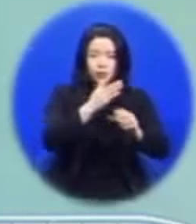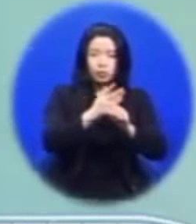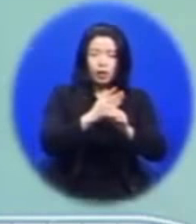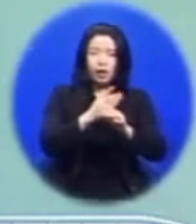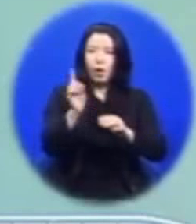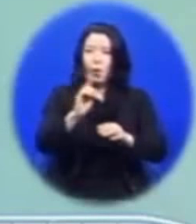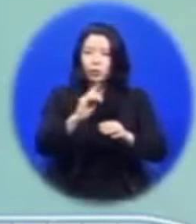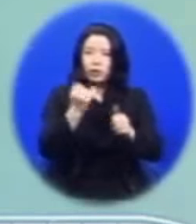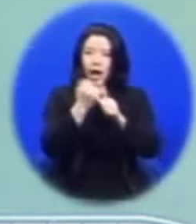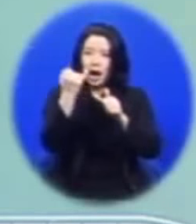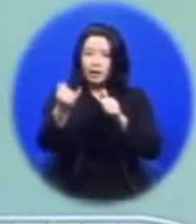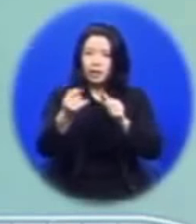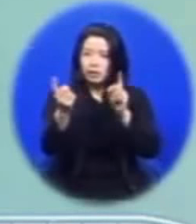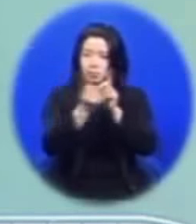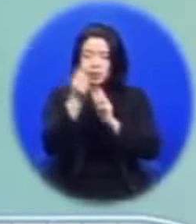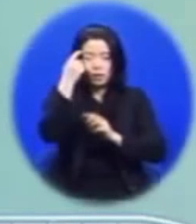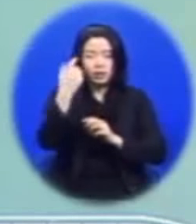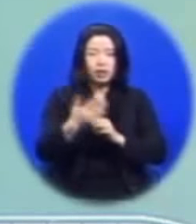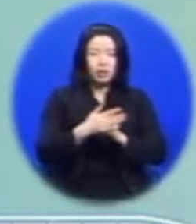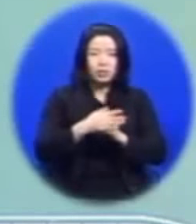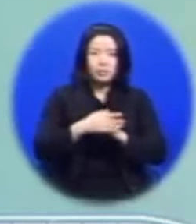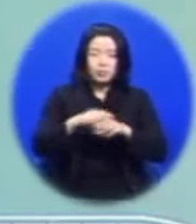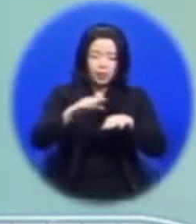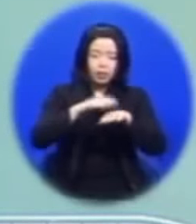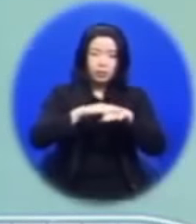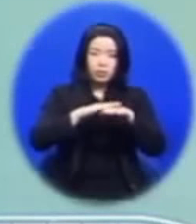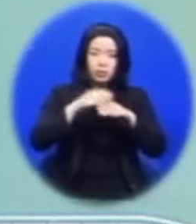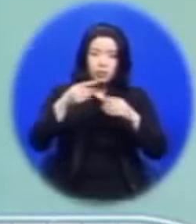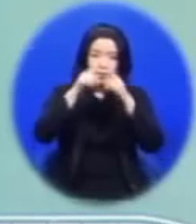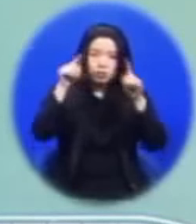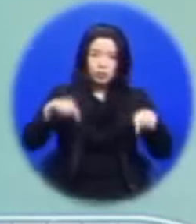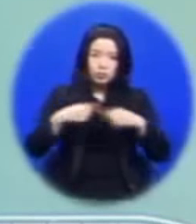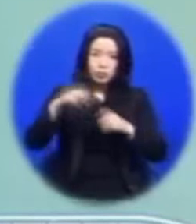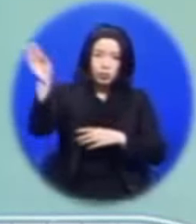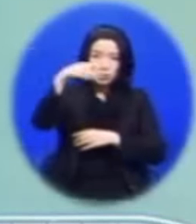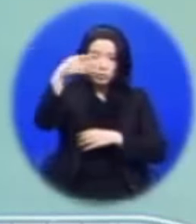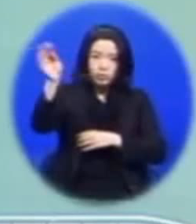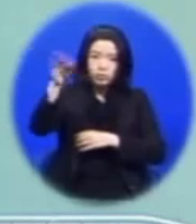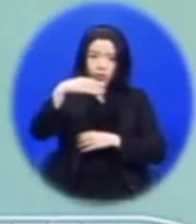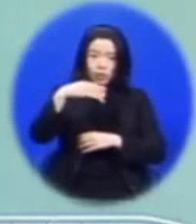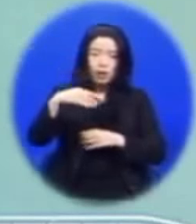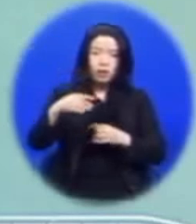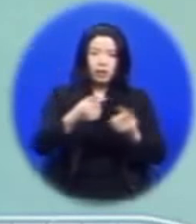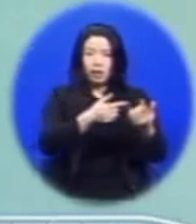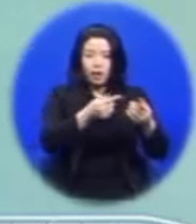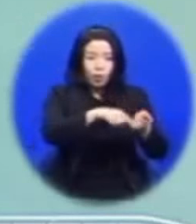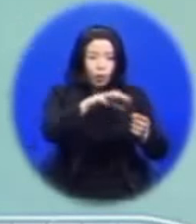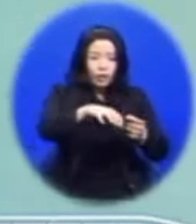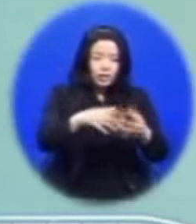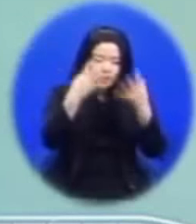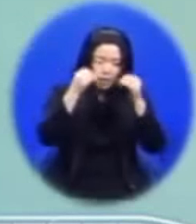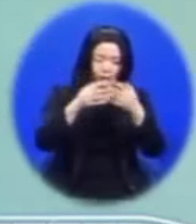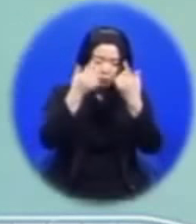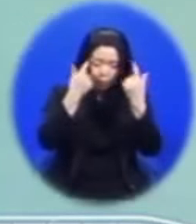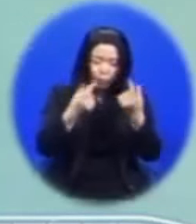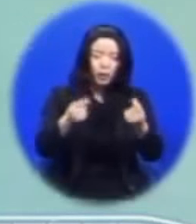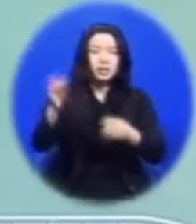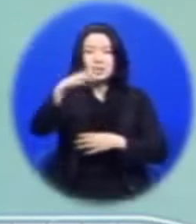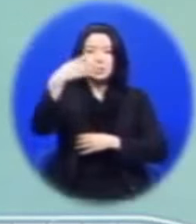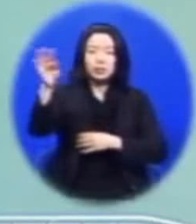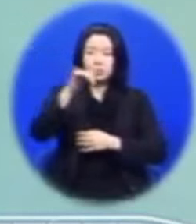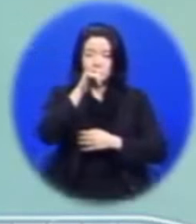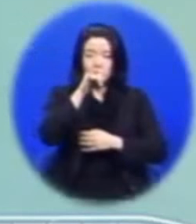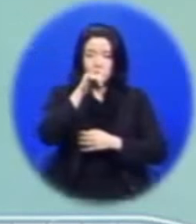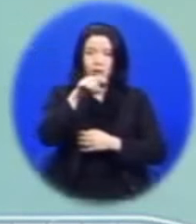약속을 했는데 손수건을 흔들기로 했거든 그런데 다 흔들어 다 손수건을 그러니이